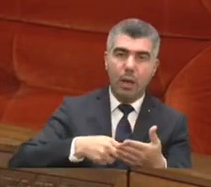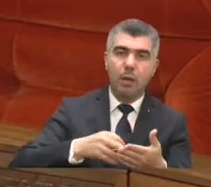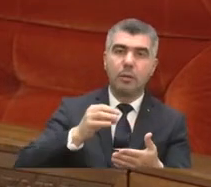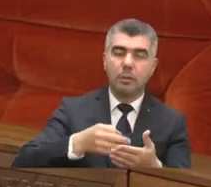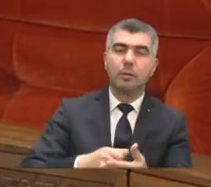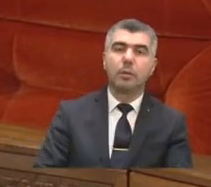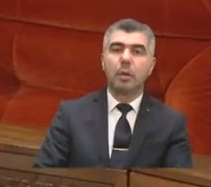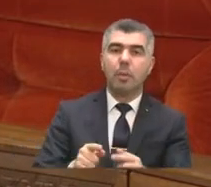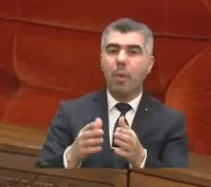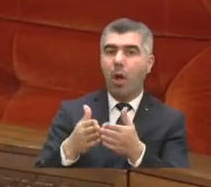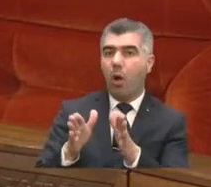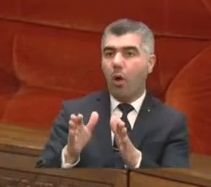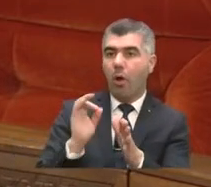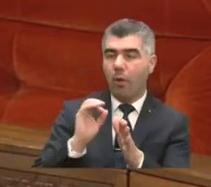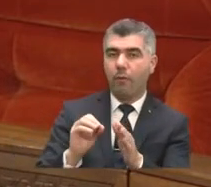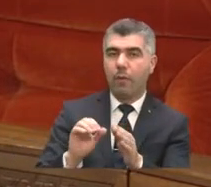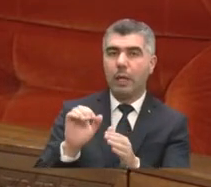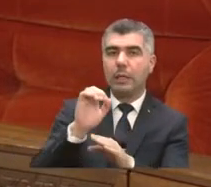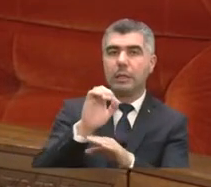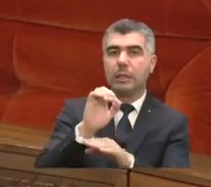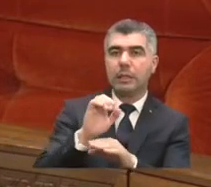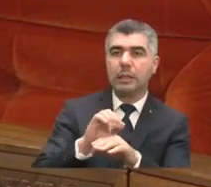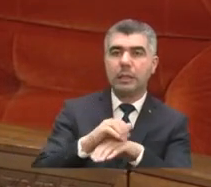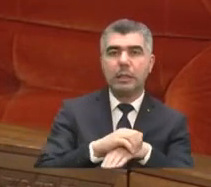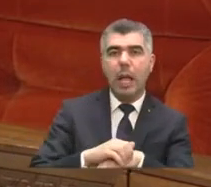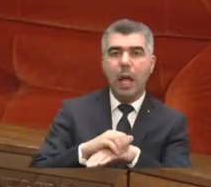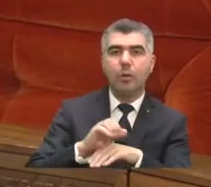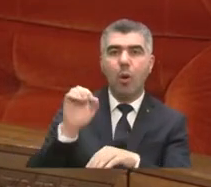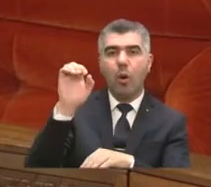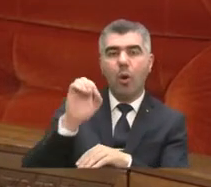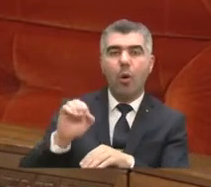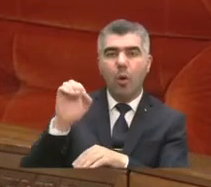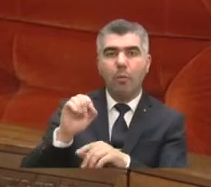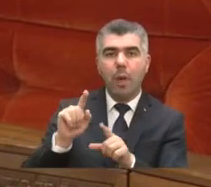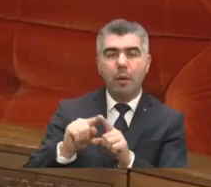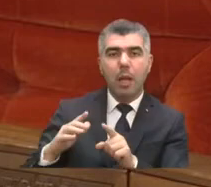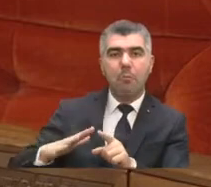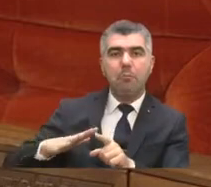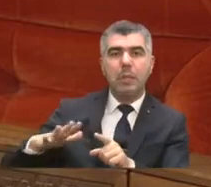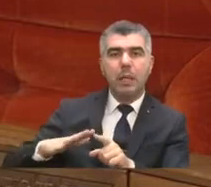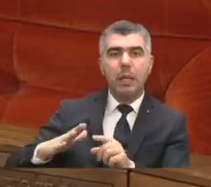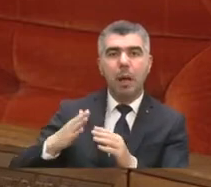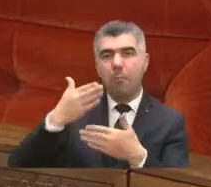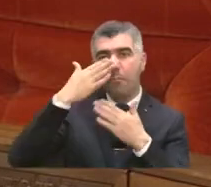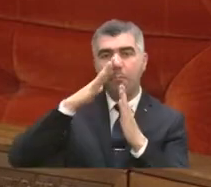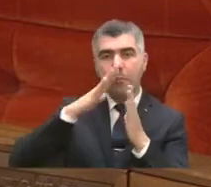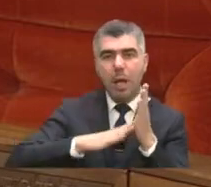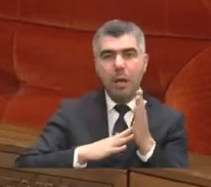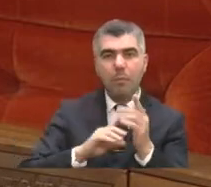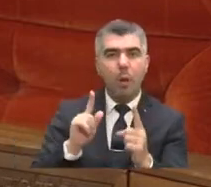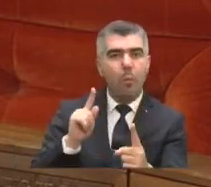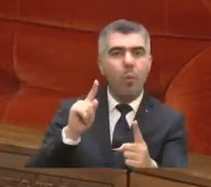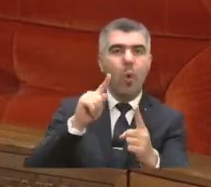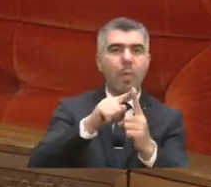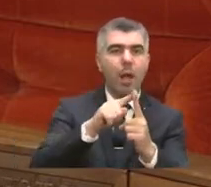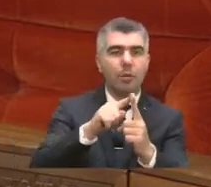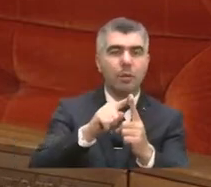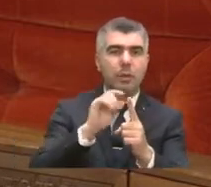يمكن اتفاق الأجواء المفتوحة مع الاتحاد الأوروبي من ربط المدن المغربية بالمدن الأوروبية بخطوط مباشرة. وشكراً.